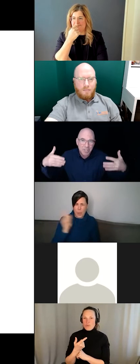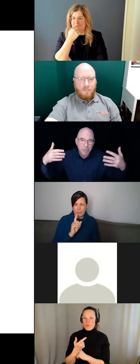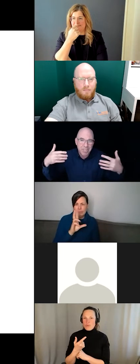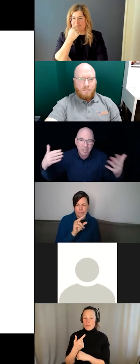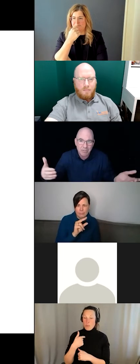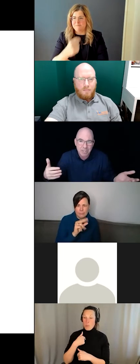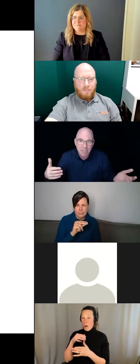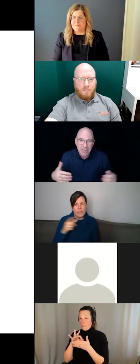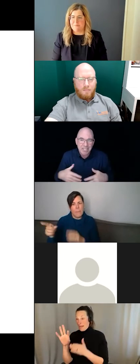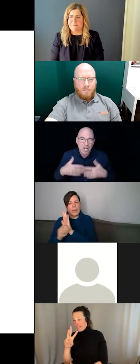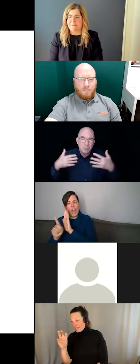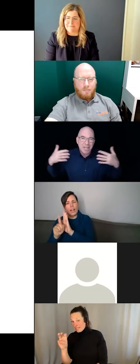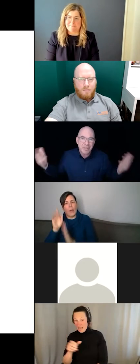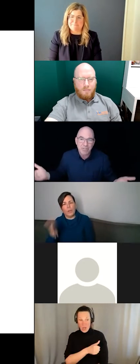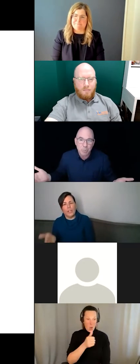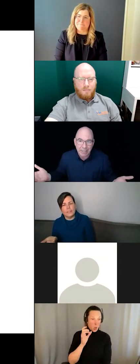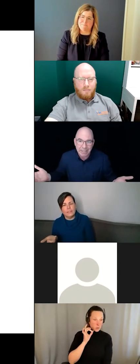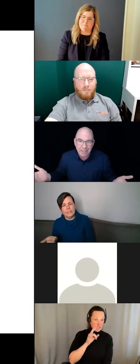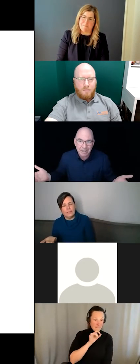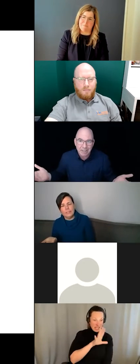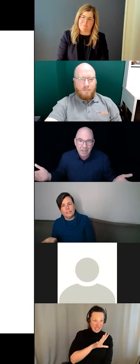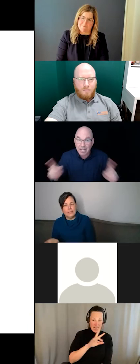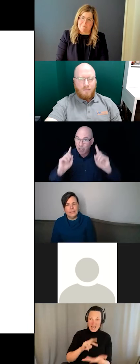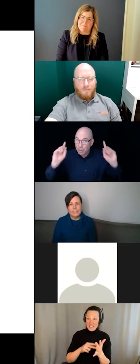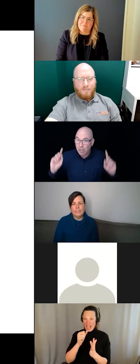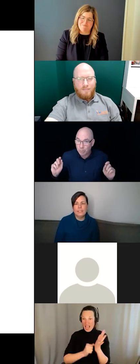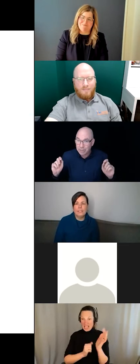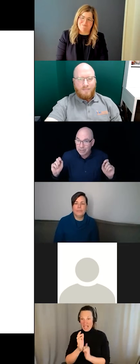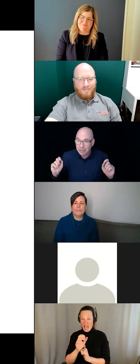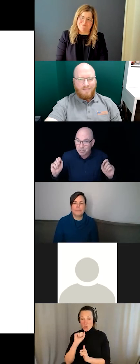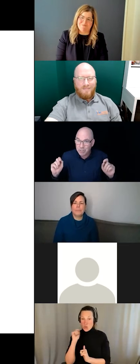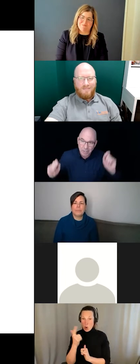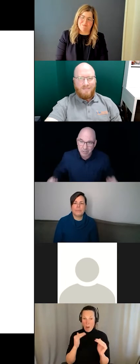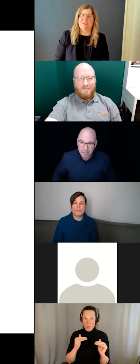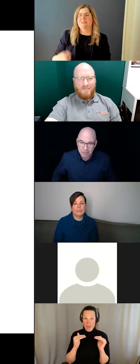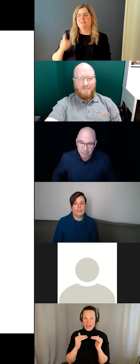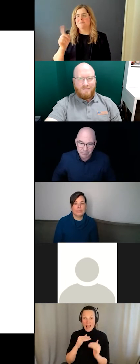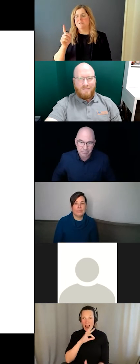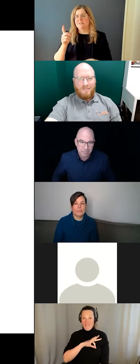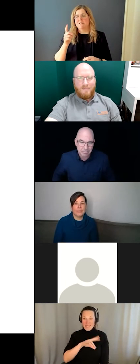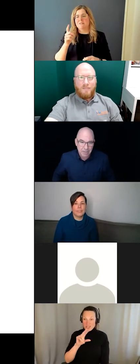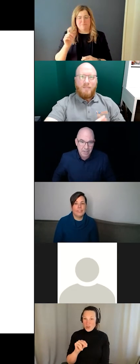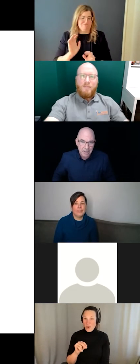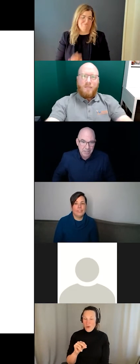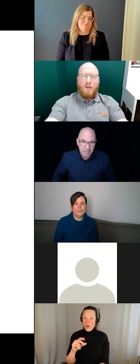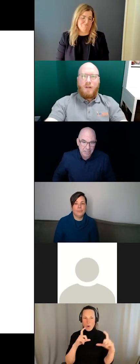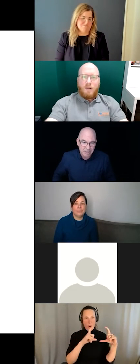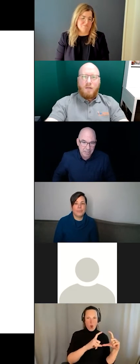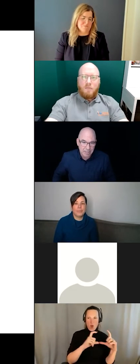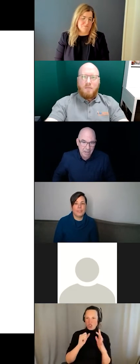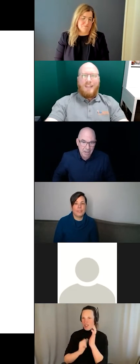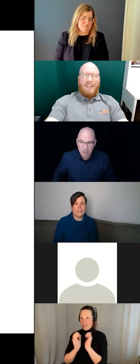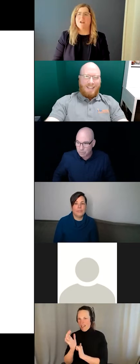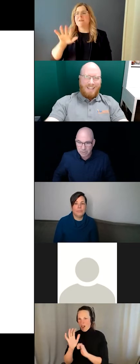mais je sais que les autres, moi, je paye 600, les autres payent 25. Même idée que pour les gants, c'est pas que ça va bénéficier tout le monde,